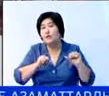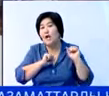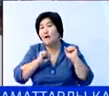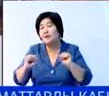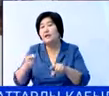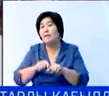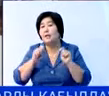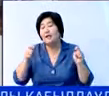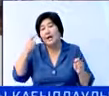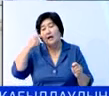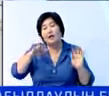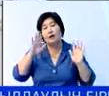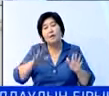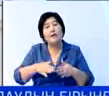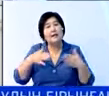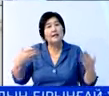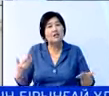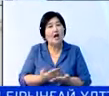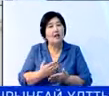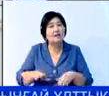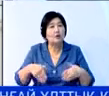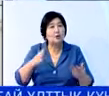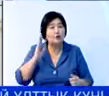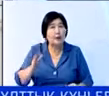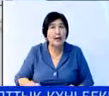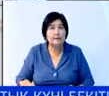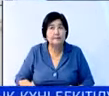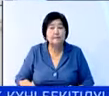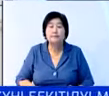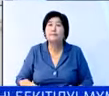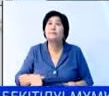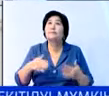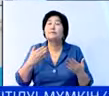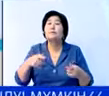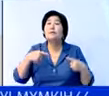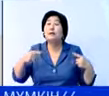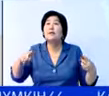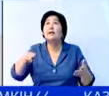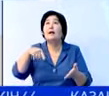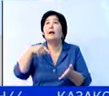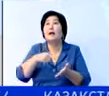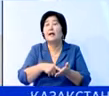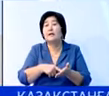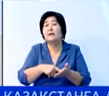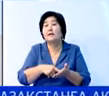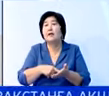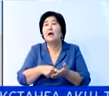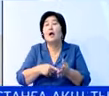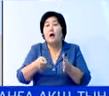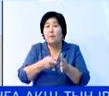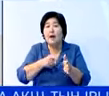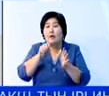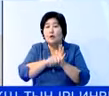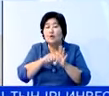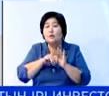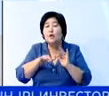қамалдары ашылып, ғылыми ортаға тың жаңалықтар ұсынылмақ. Осы маңдағы тағы да басқа қалаларда барлау жұмыстарын жүргізіп